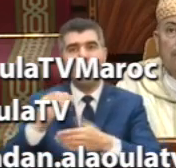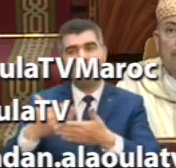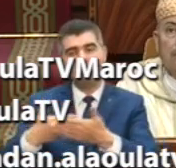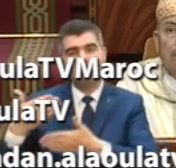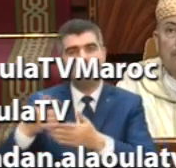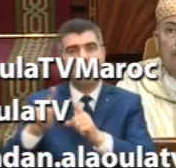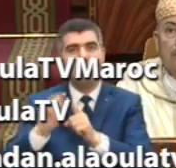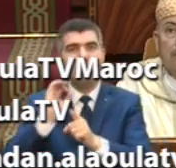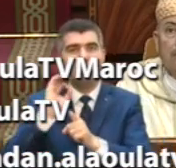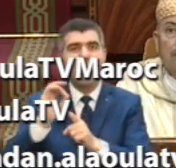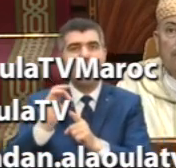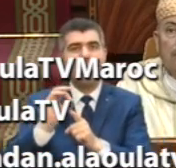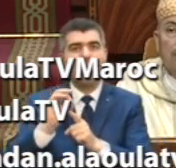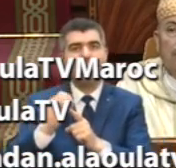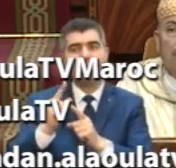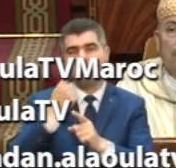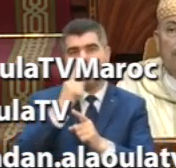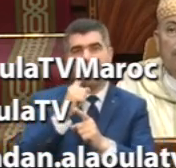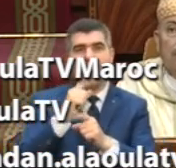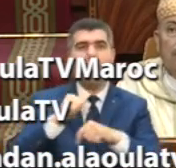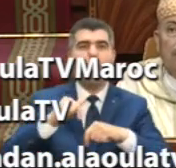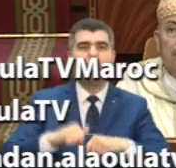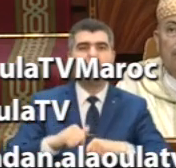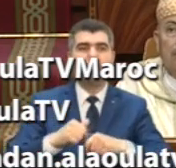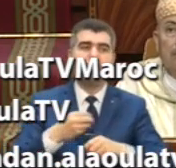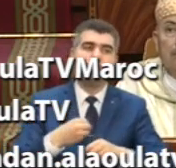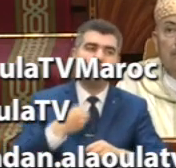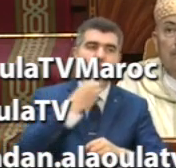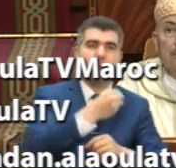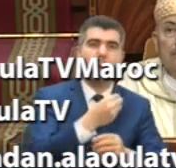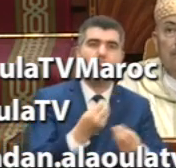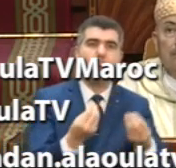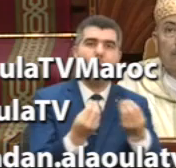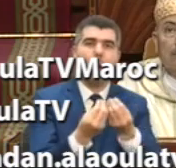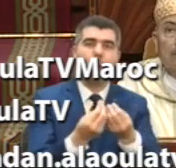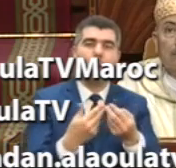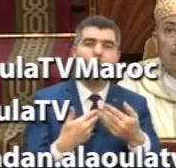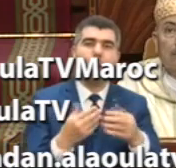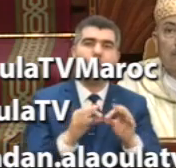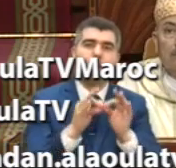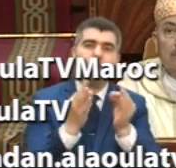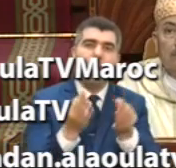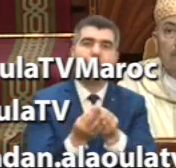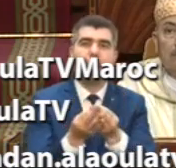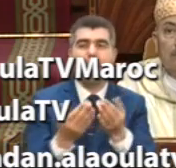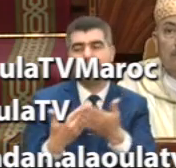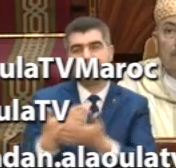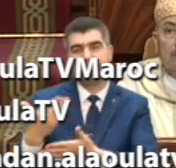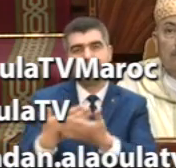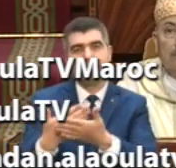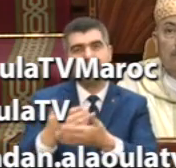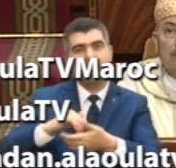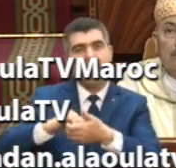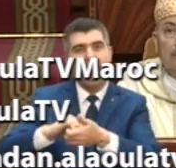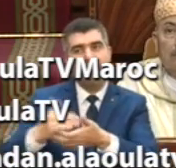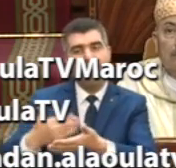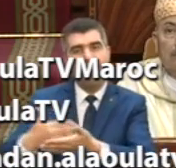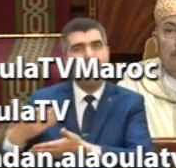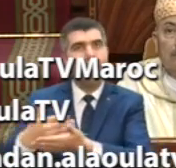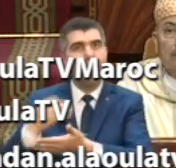يعين هو الناس جاولوا عنده كيطلب من الوزير باش يعين عنده شي حد آخر، وبالتالي أنه هل الإدارة المغربية ملك لجميع